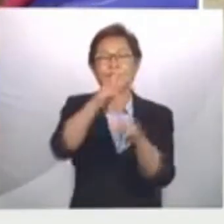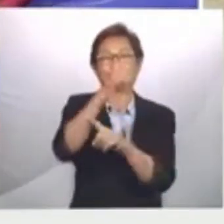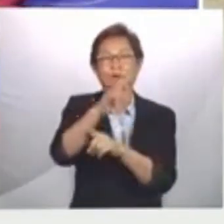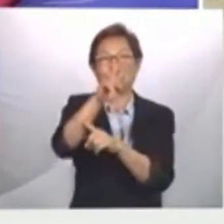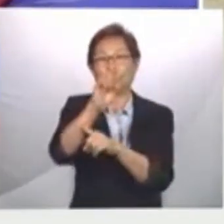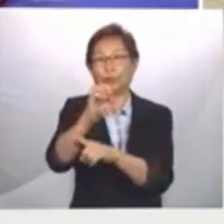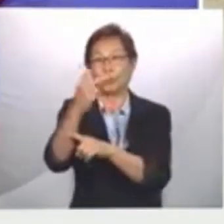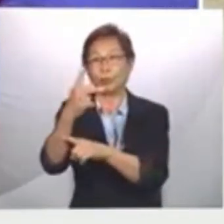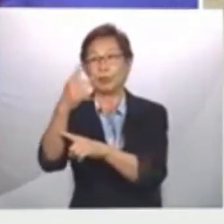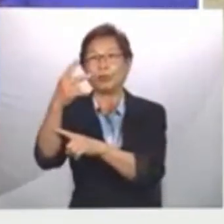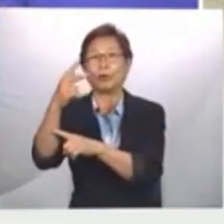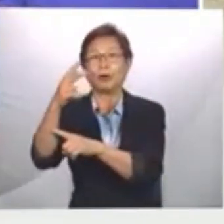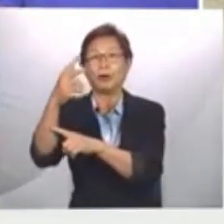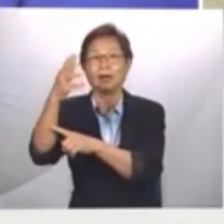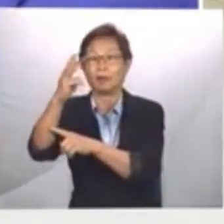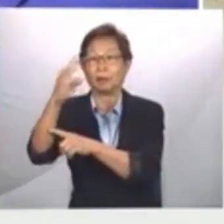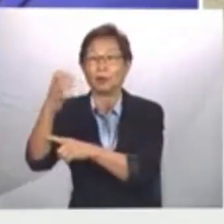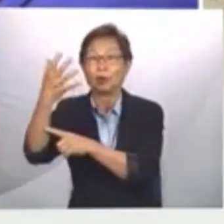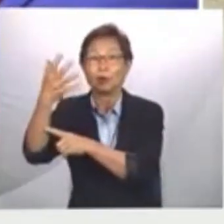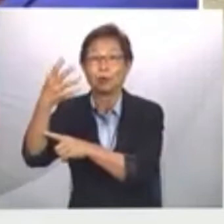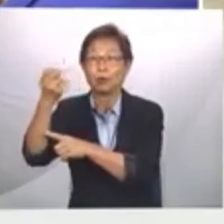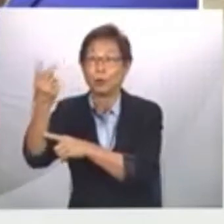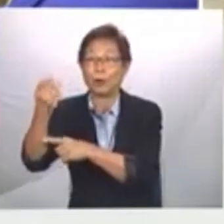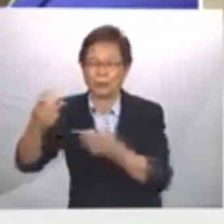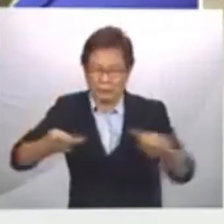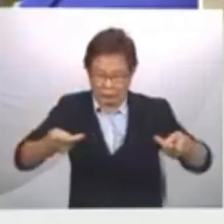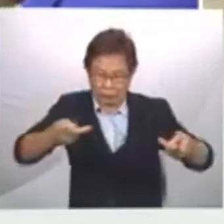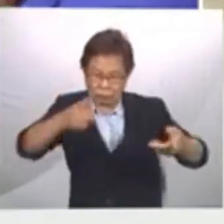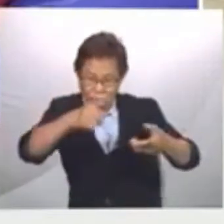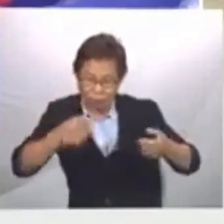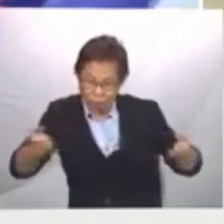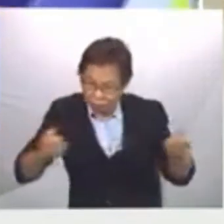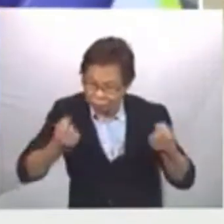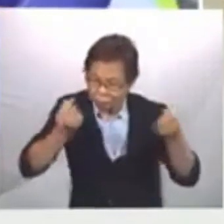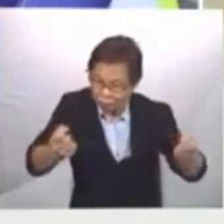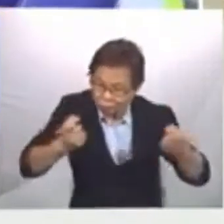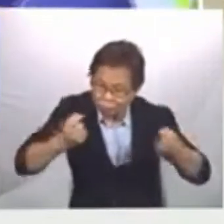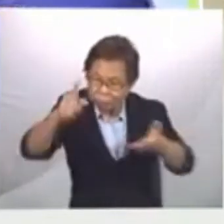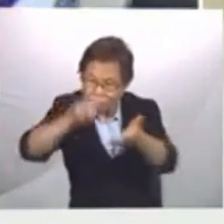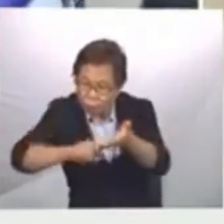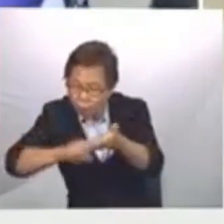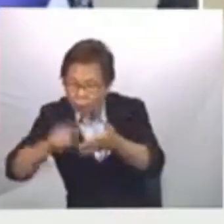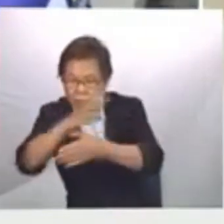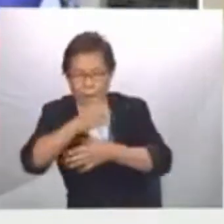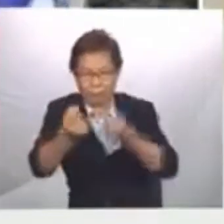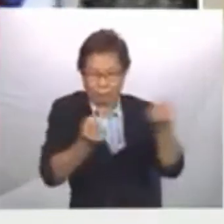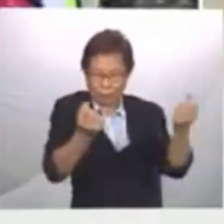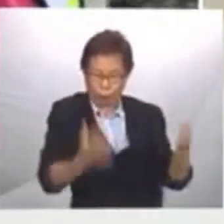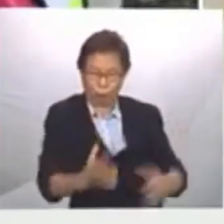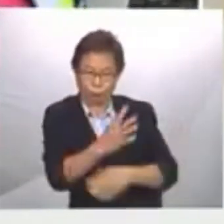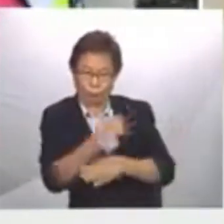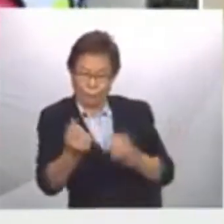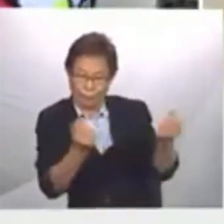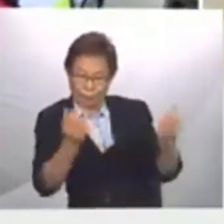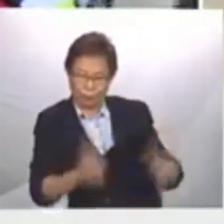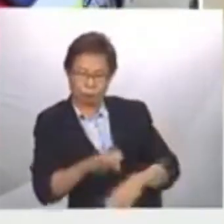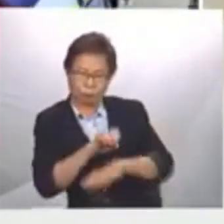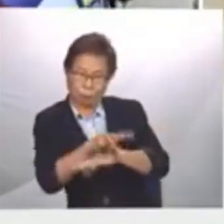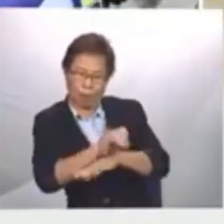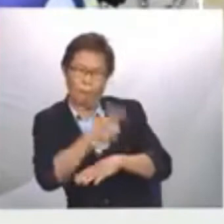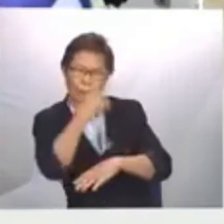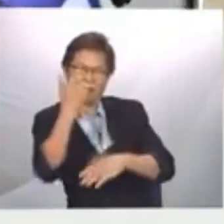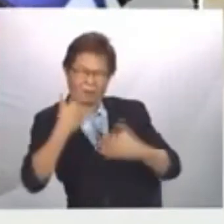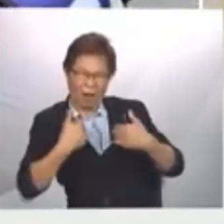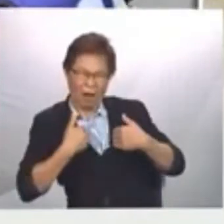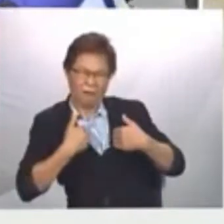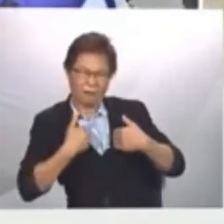120,615 kenderaan telah pun diperiksa dan pemandu dinasihatkan kerana masih ada yang